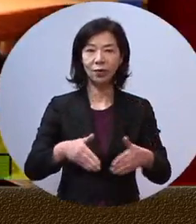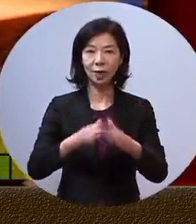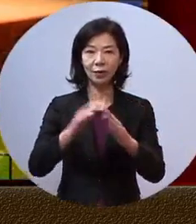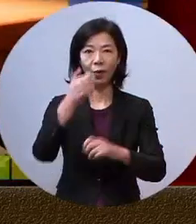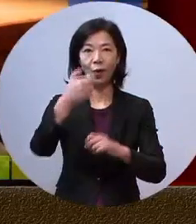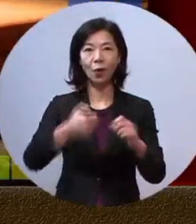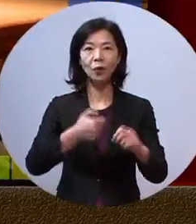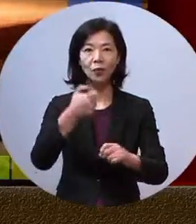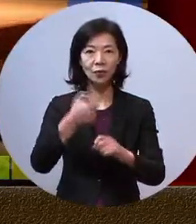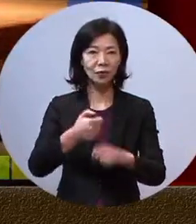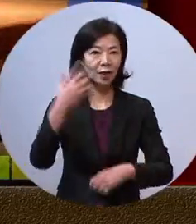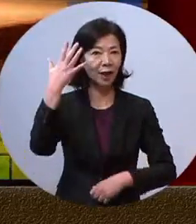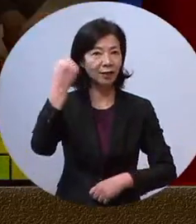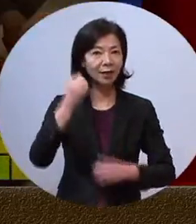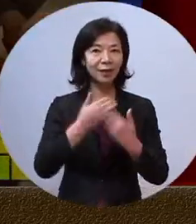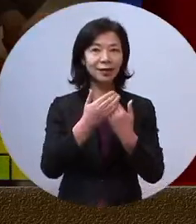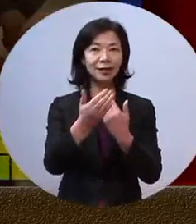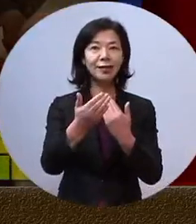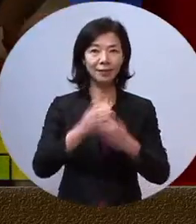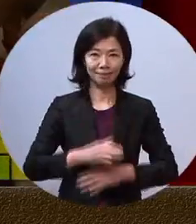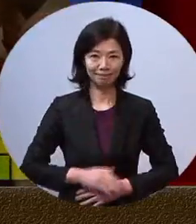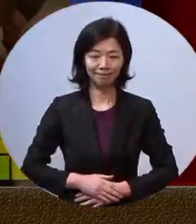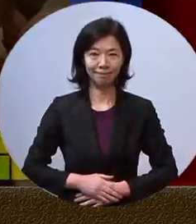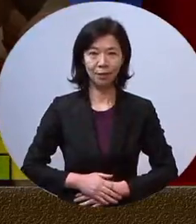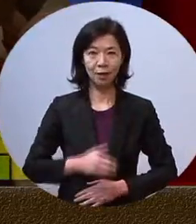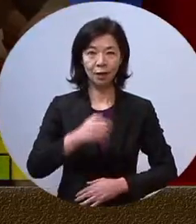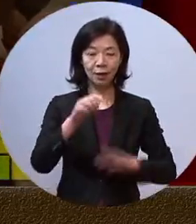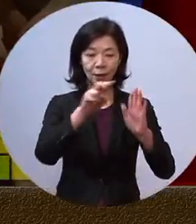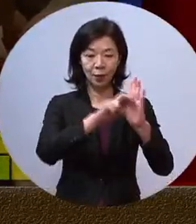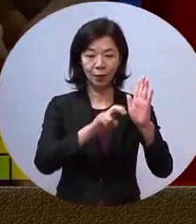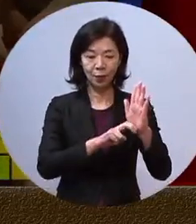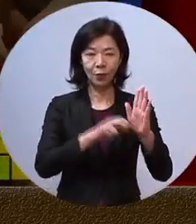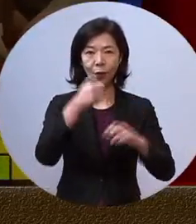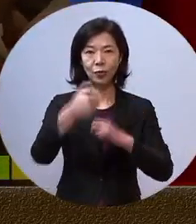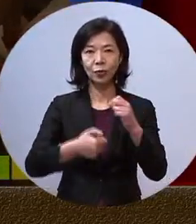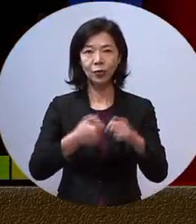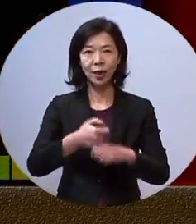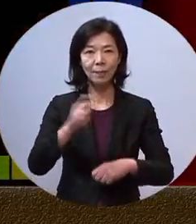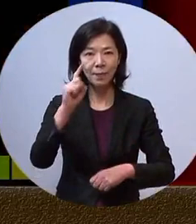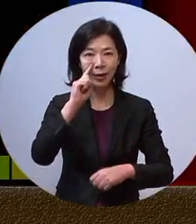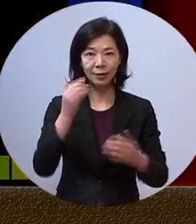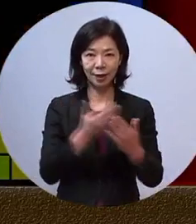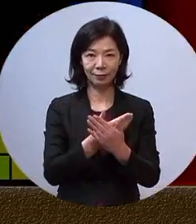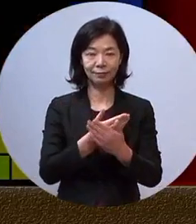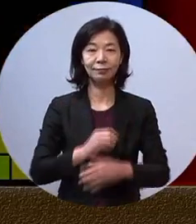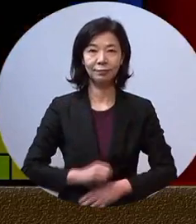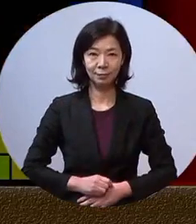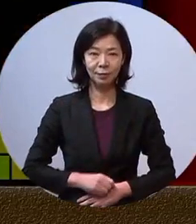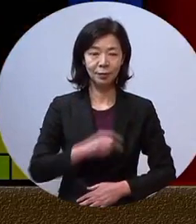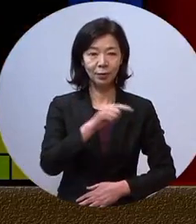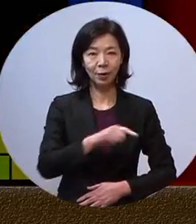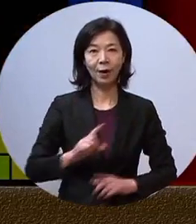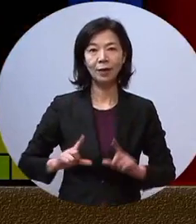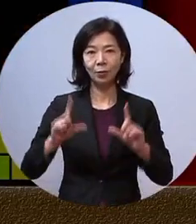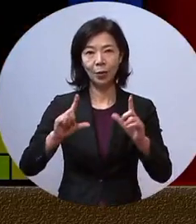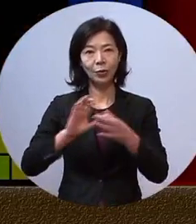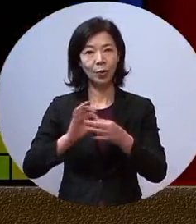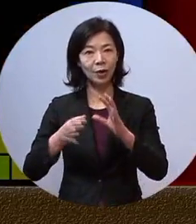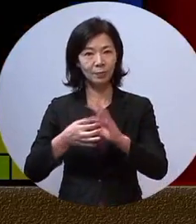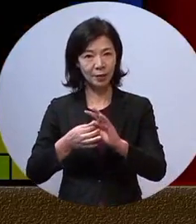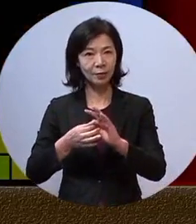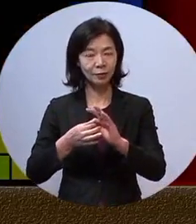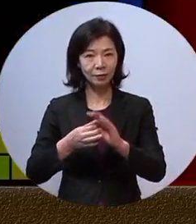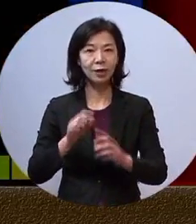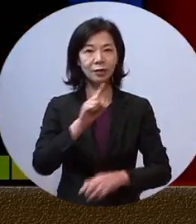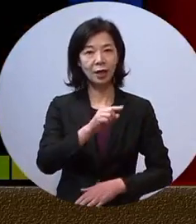記念式典。50周年を迎えたこの市民憲章、東京オリンピックの年